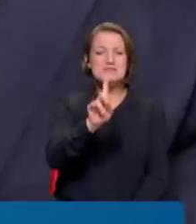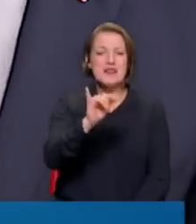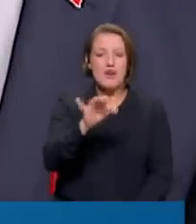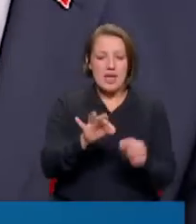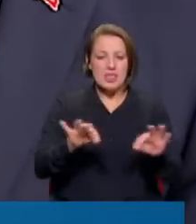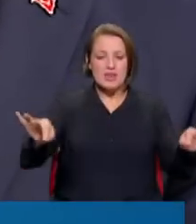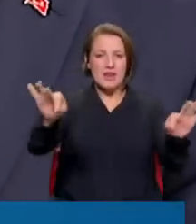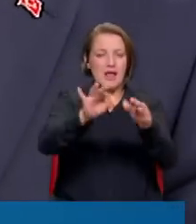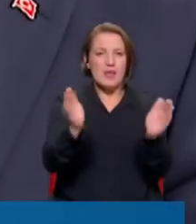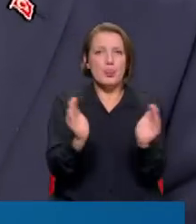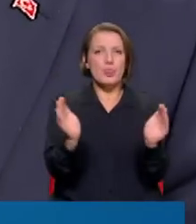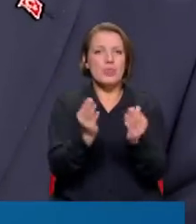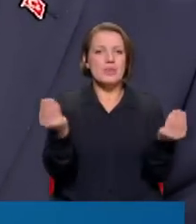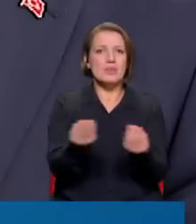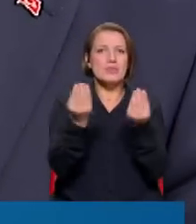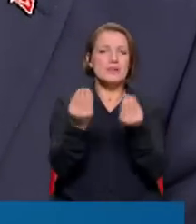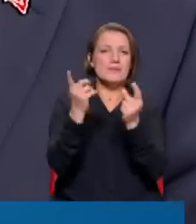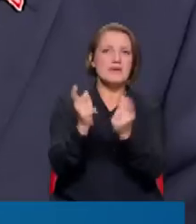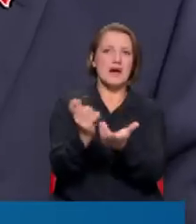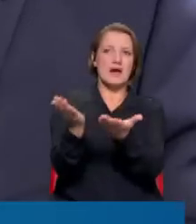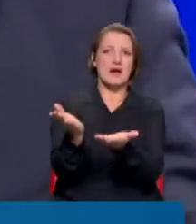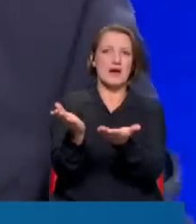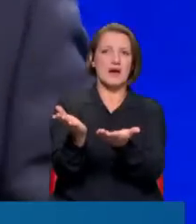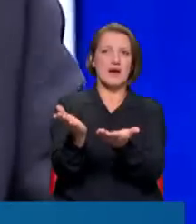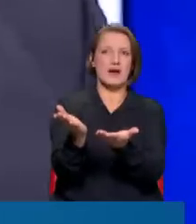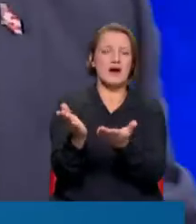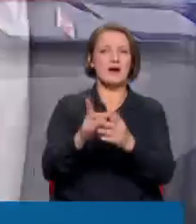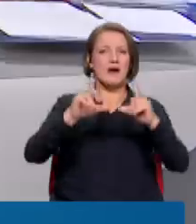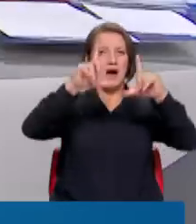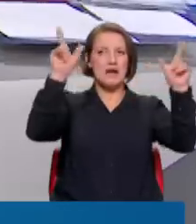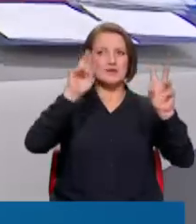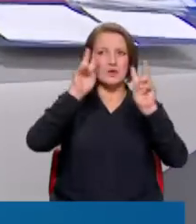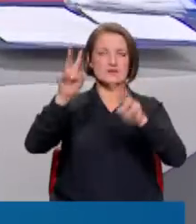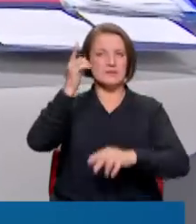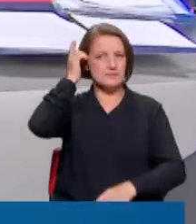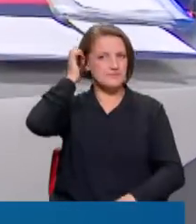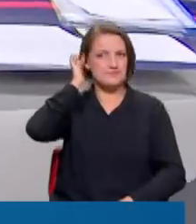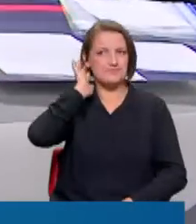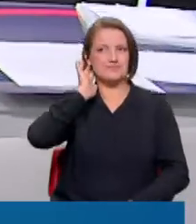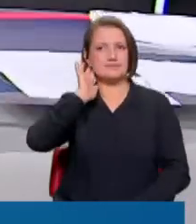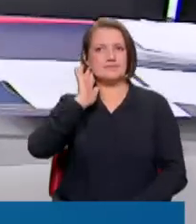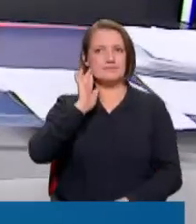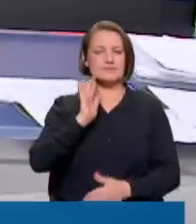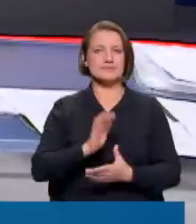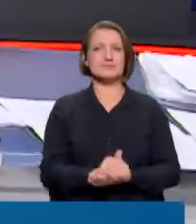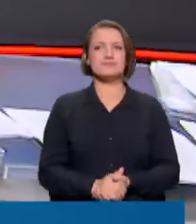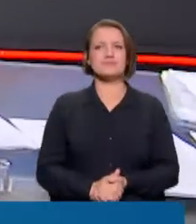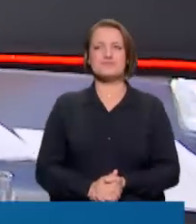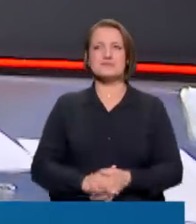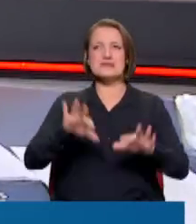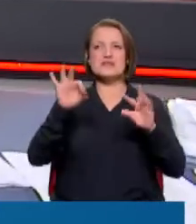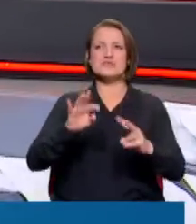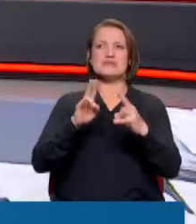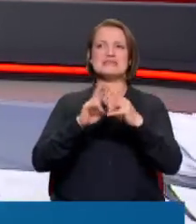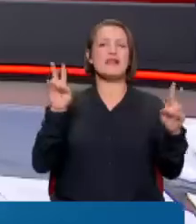612 km genişlikte bir yer on harada haritada Bakın şimdi